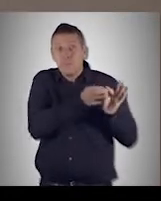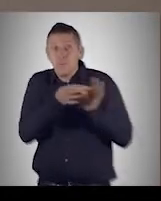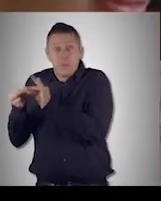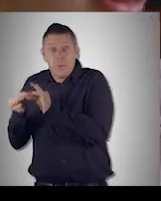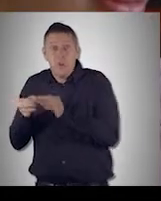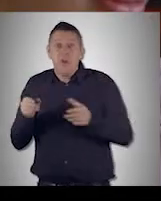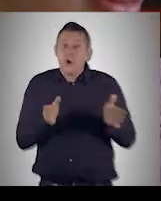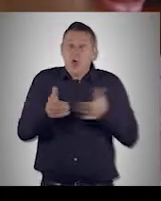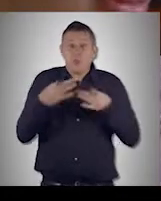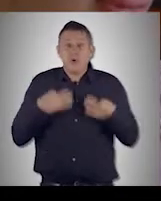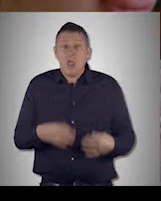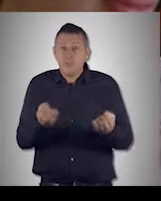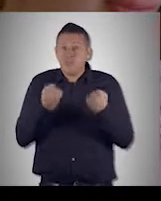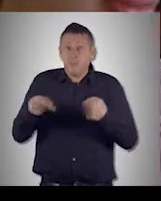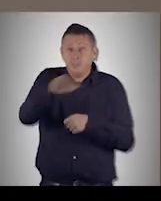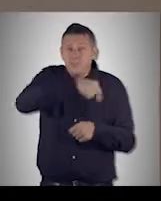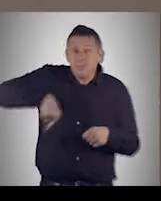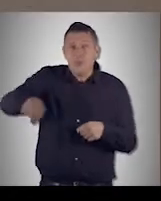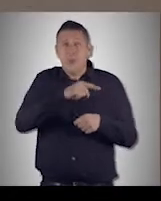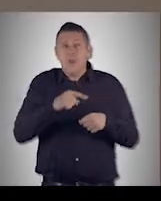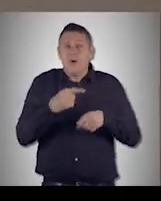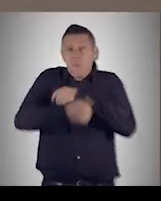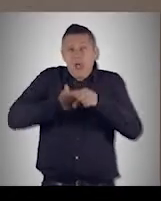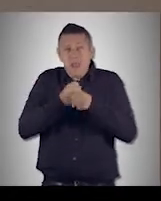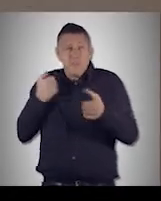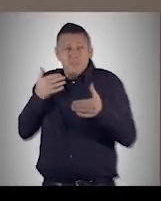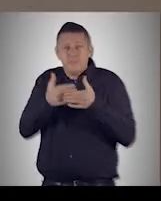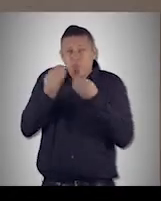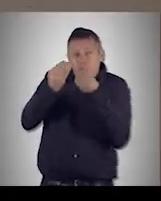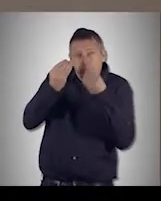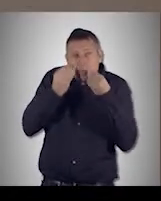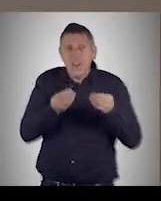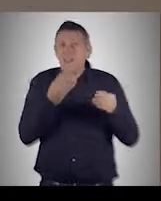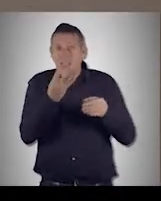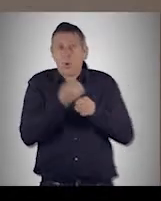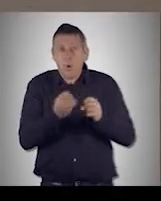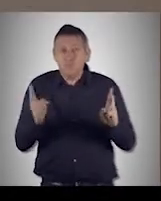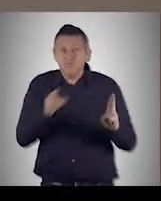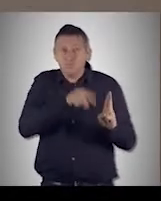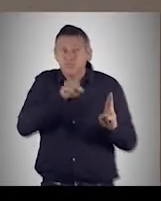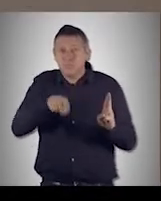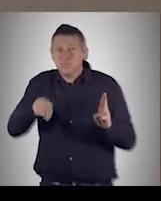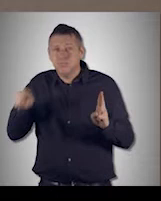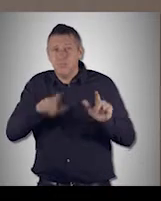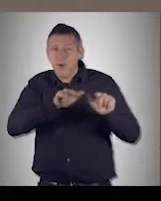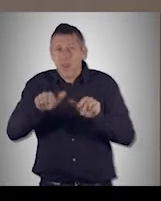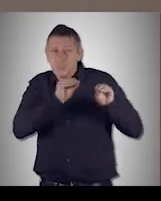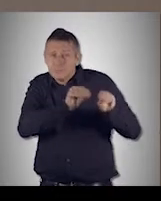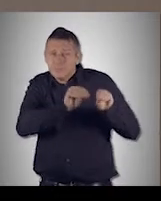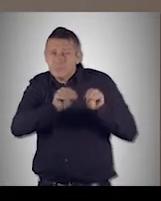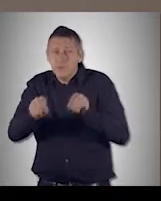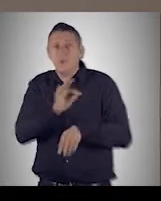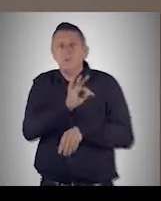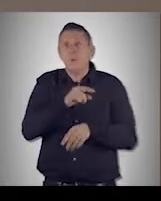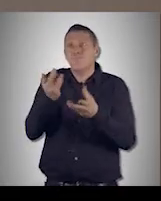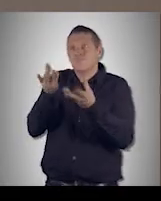en fait le cadre scolaire. On les travaille tout au long de l'année et tout au long des 4 années où le jeune est présent. Dans le cas de Théo, je crois que toutes ces compétences